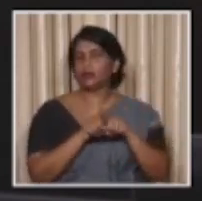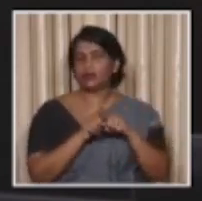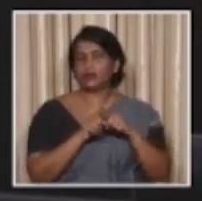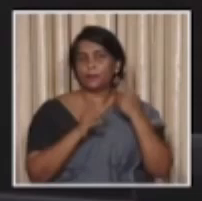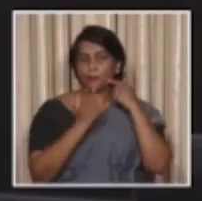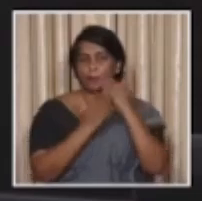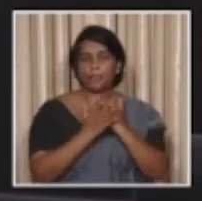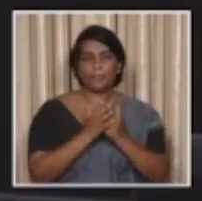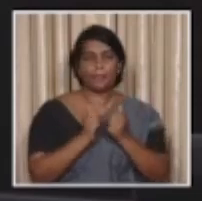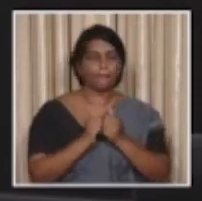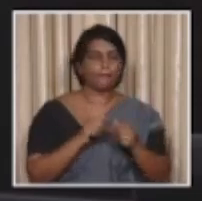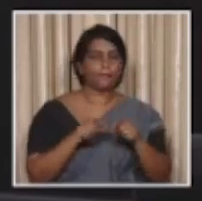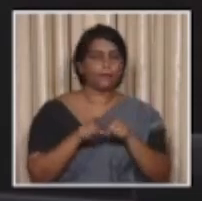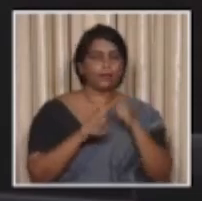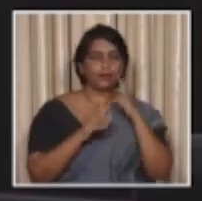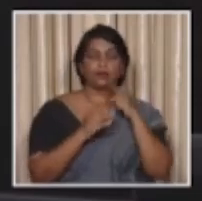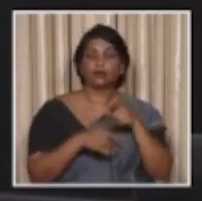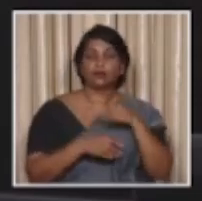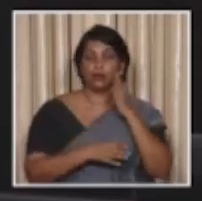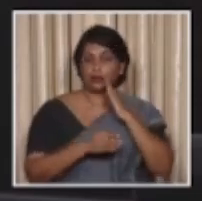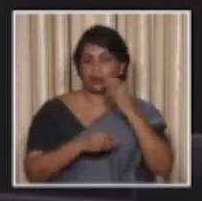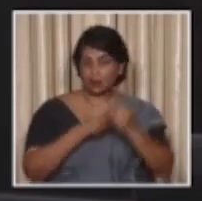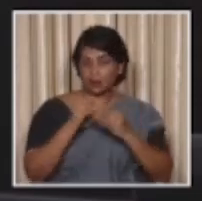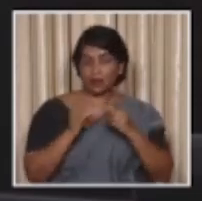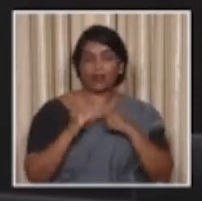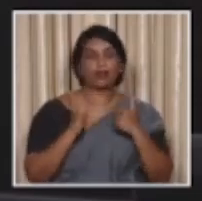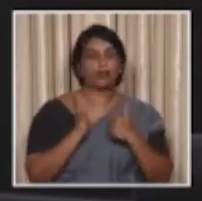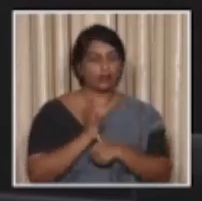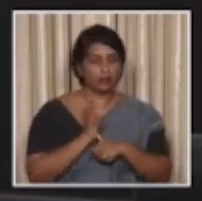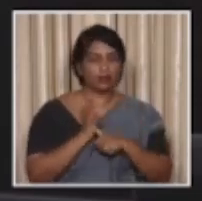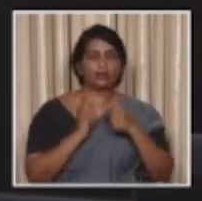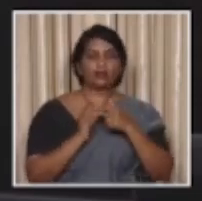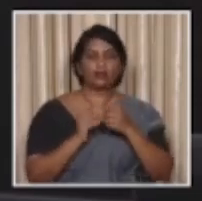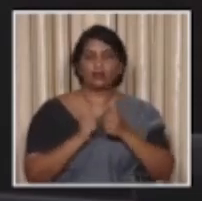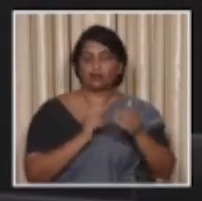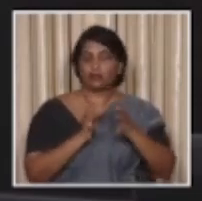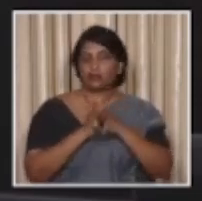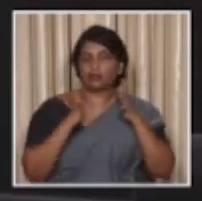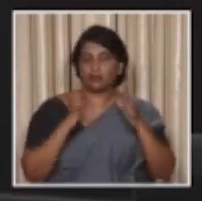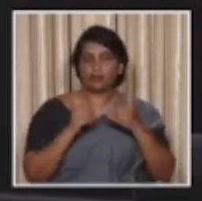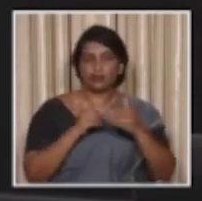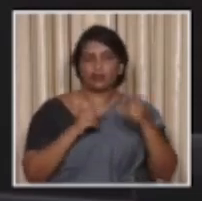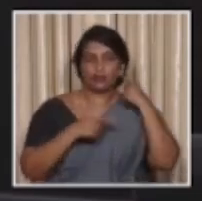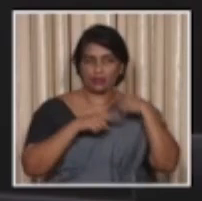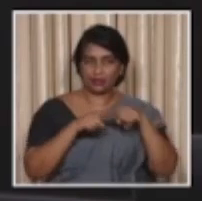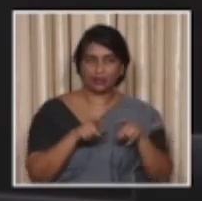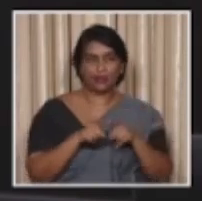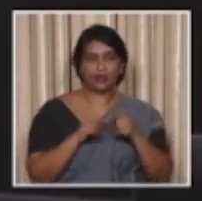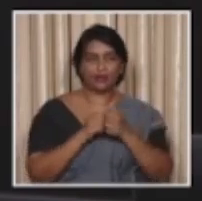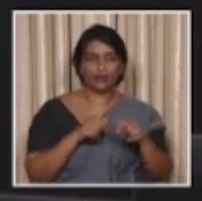මේ සංචාරක කර්මාන්තය මේ පනතට අදාළව තවදුරටත් වැඩි දියුණු කරන්නට පුළුවන් කියන විශ්වාසය මා තුළ